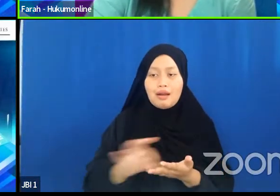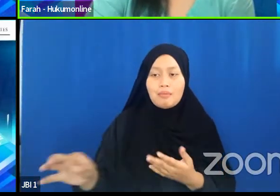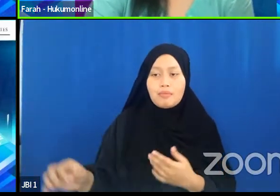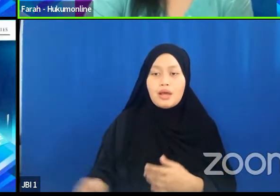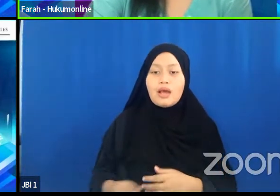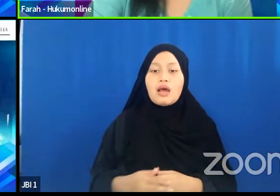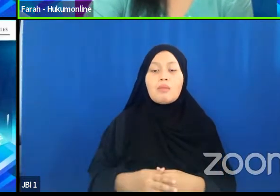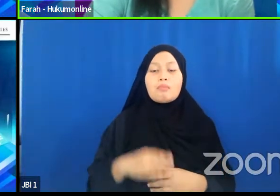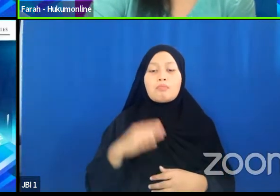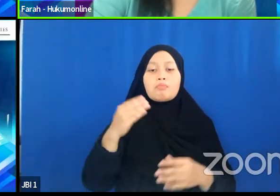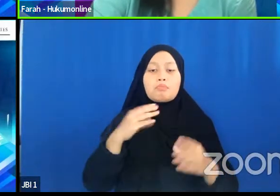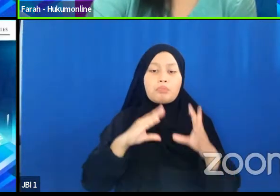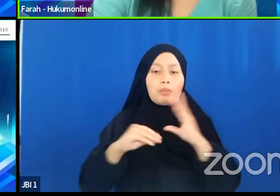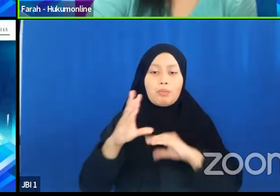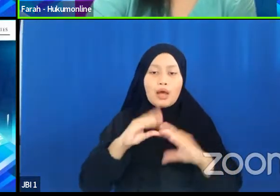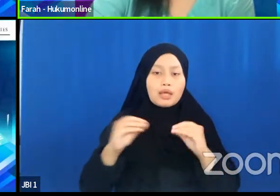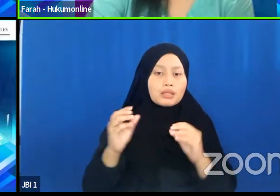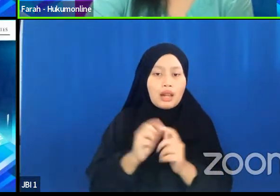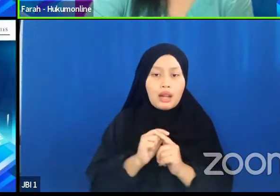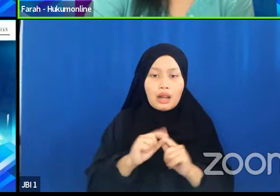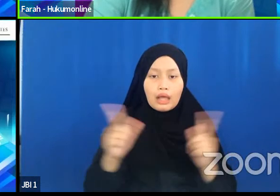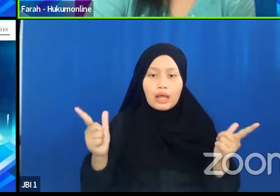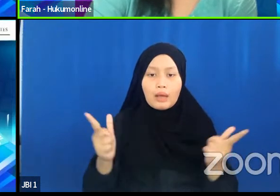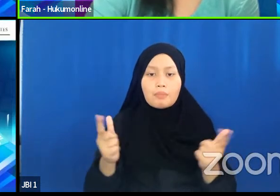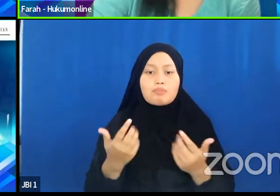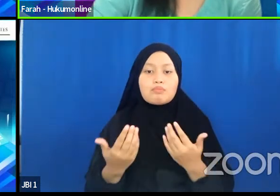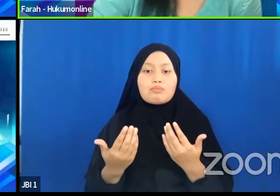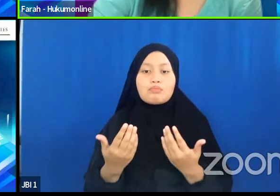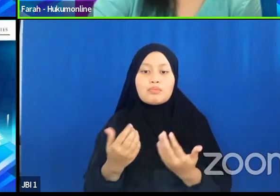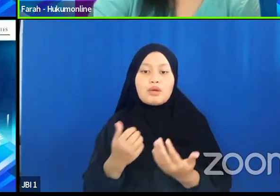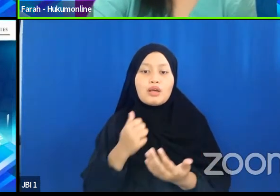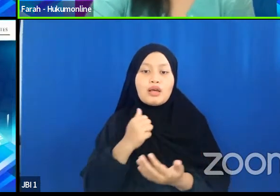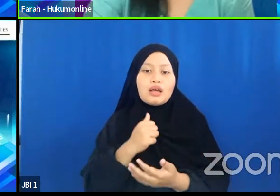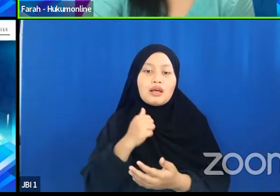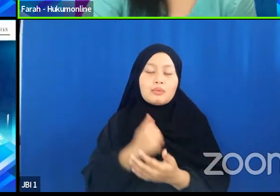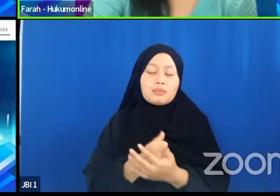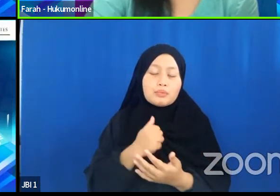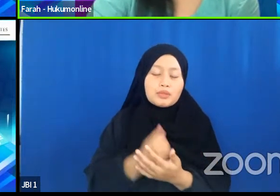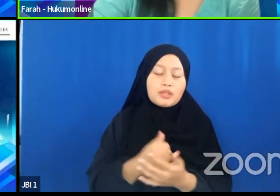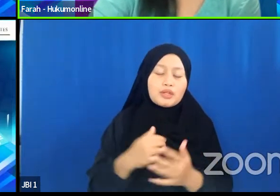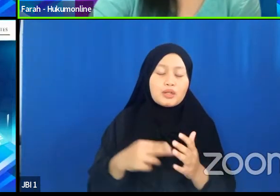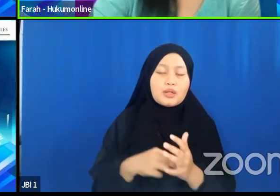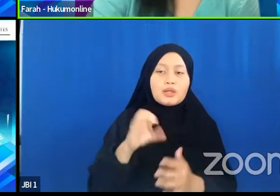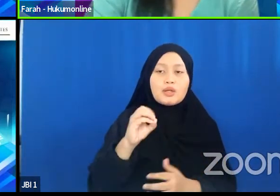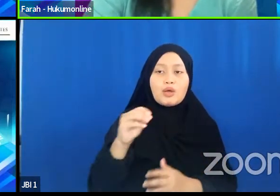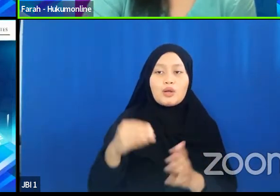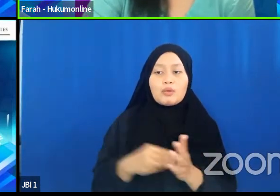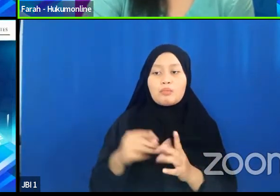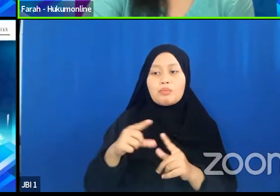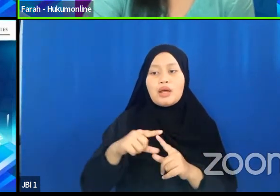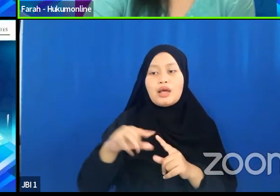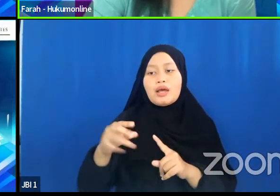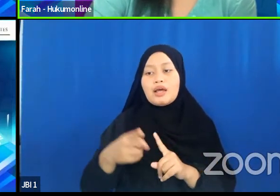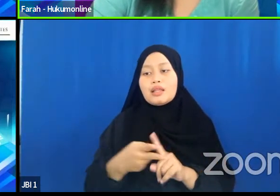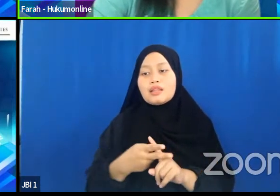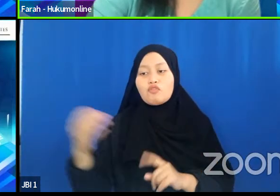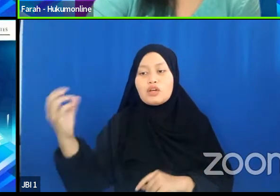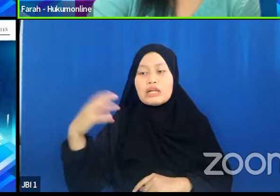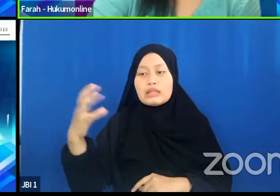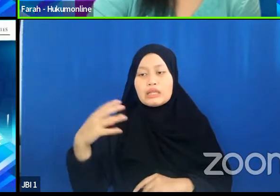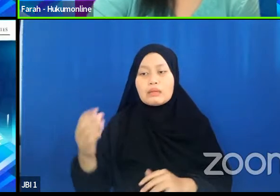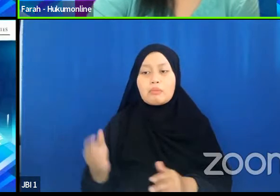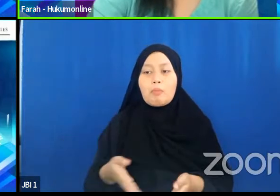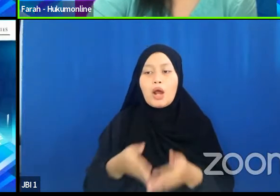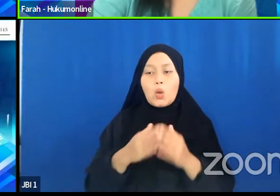komprehensif sangat normatif mungkin sudah kritik yang konstruktif yang akan kita akan berdiskusi disini dibandingkan dengan